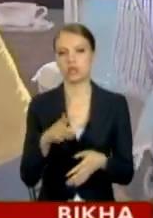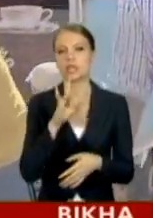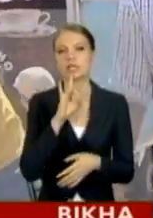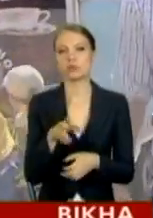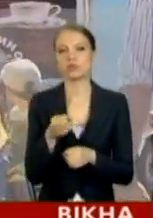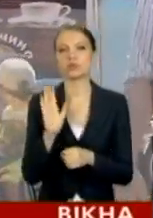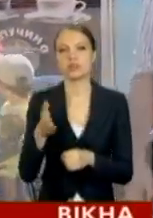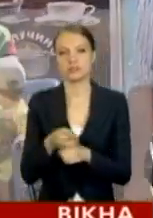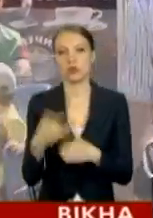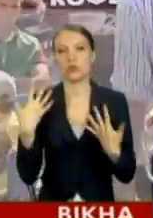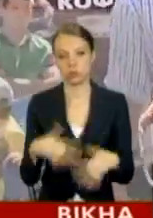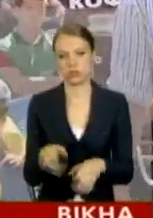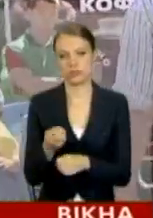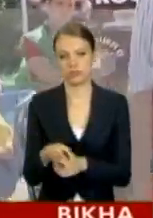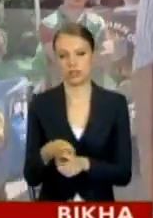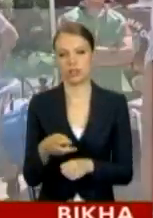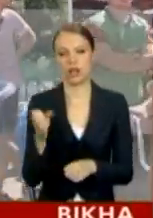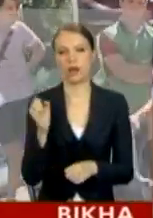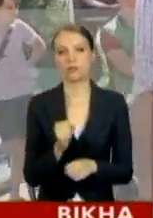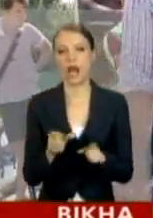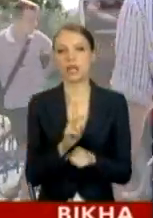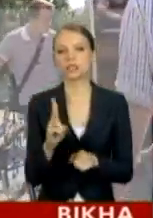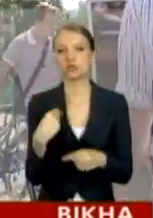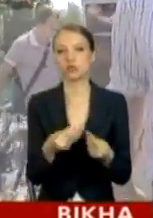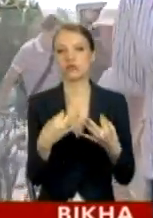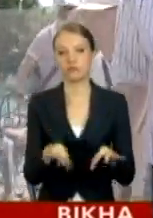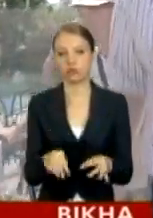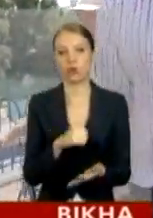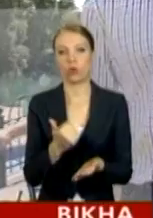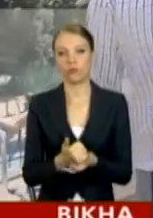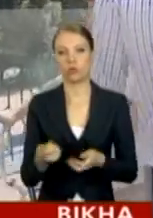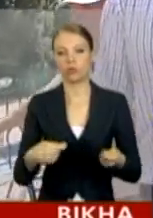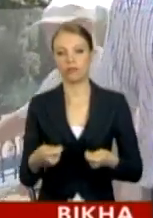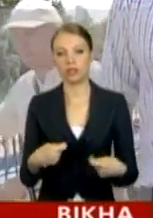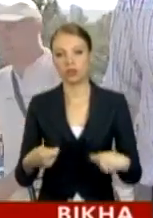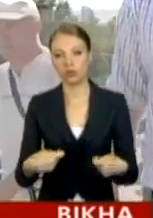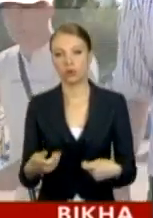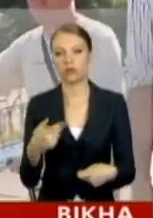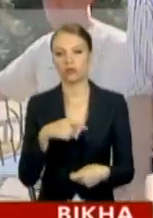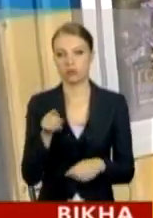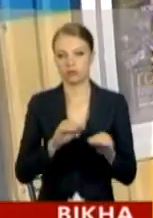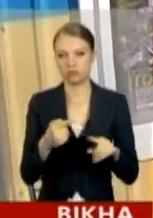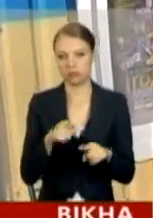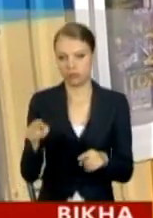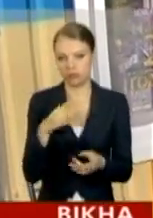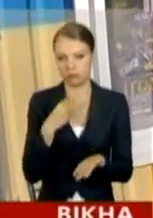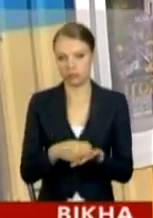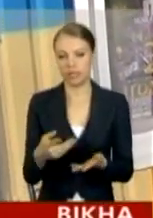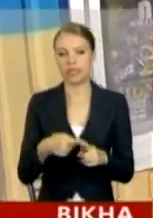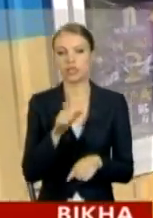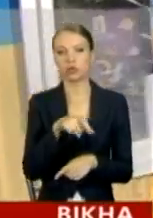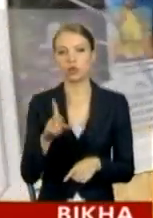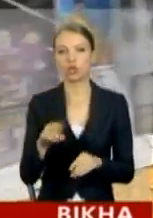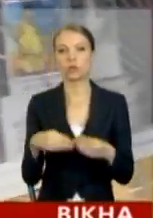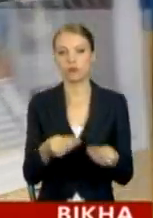звільнено, він звільнений вже. Вже звільнений. Вже звільнений. А з тими, хто давав дозвіл, головне управління торгівлі, благоустрій, вони ж за це сліпка плесо. Тих людей, хто